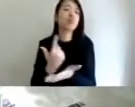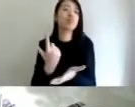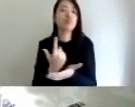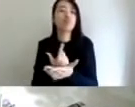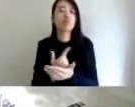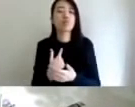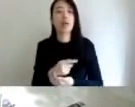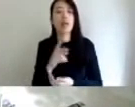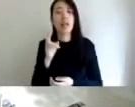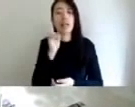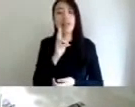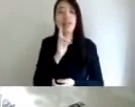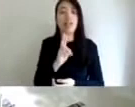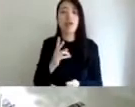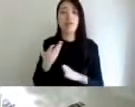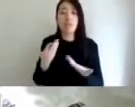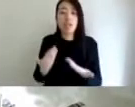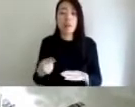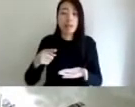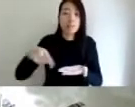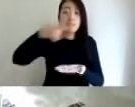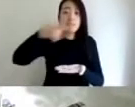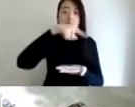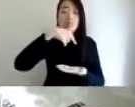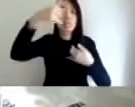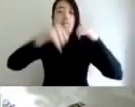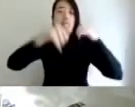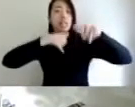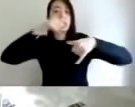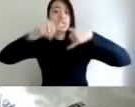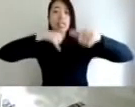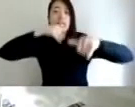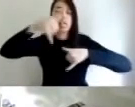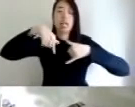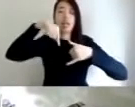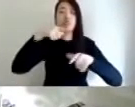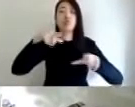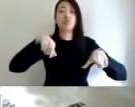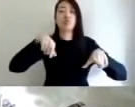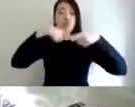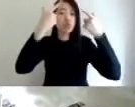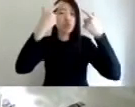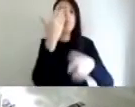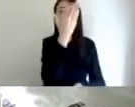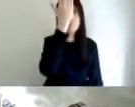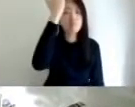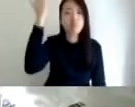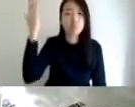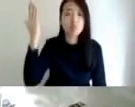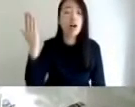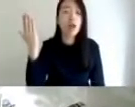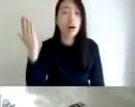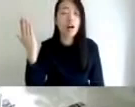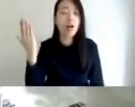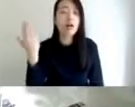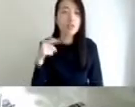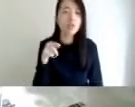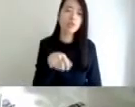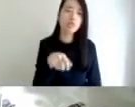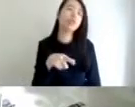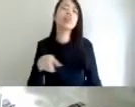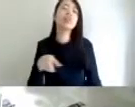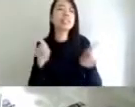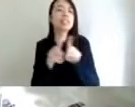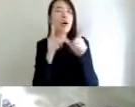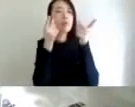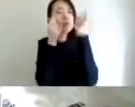大家今日咧參加咗一個樹木嘅生態行啦，咁就一起咧去了解